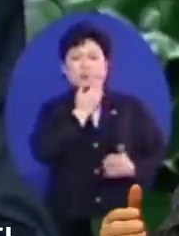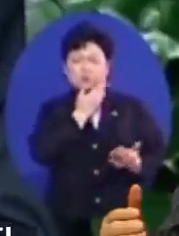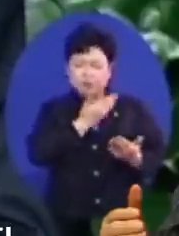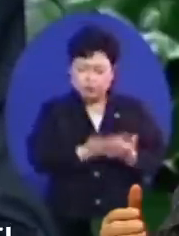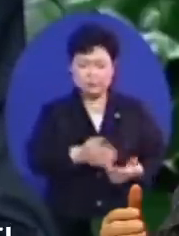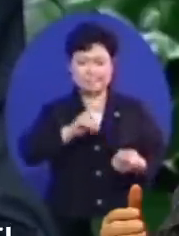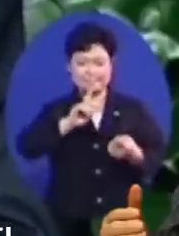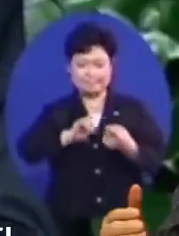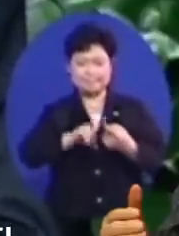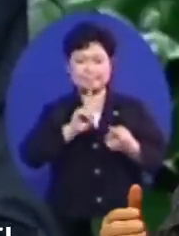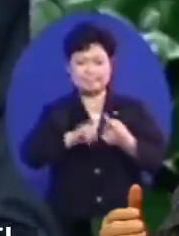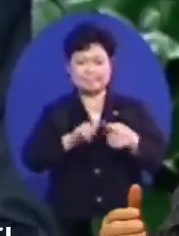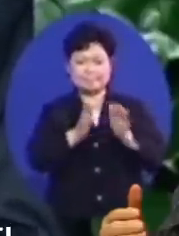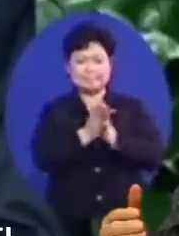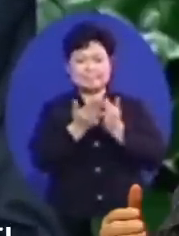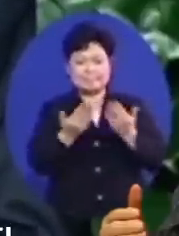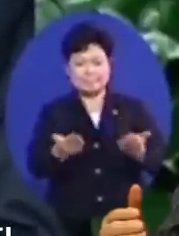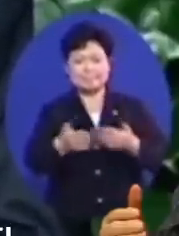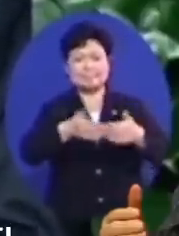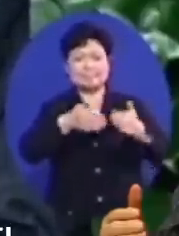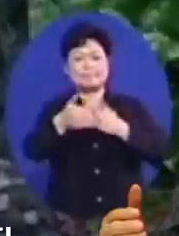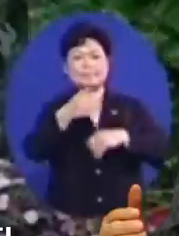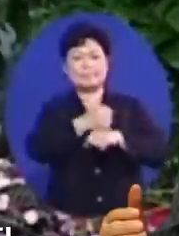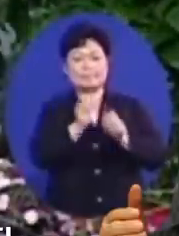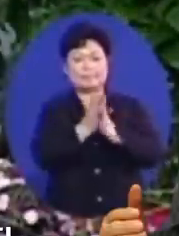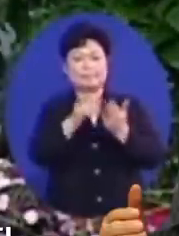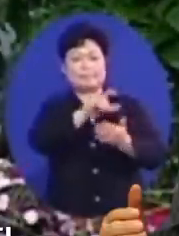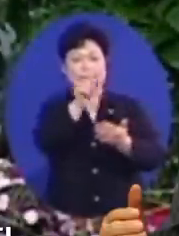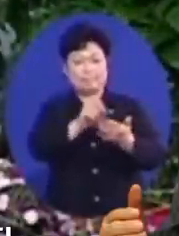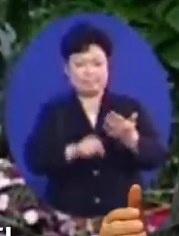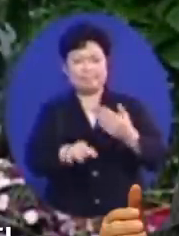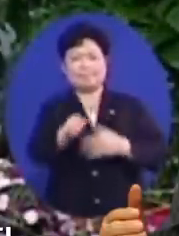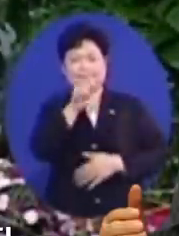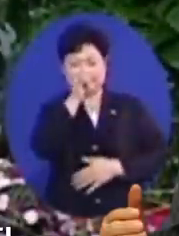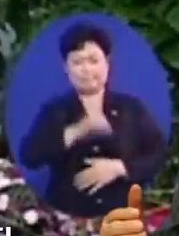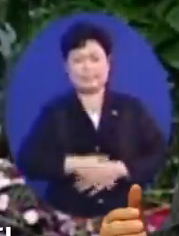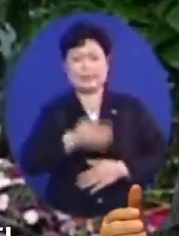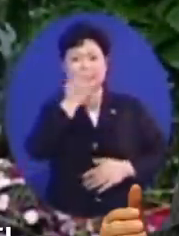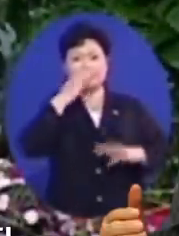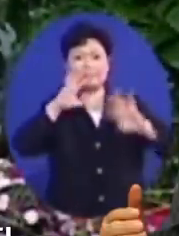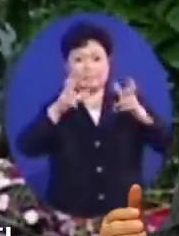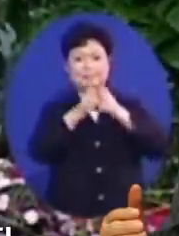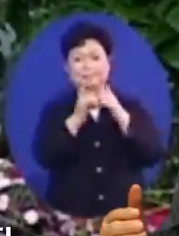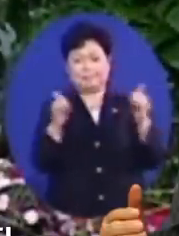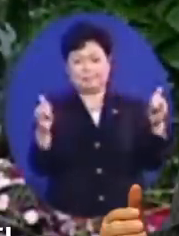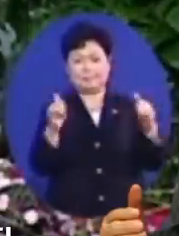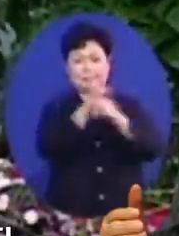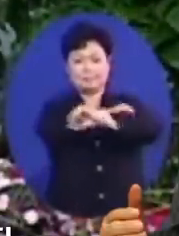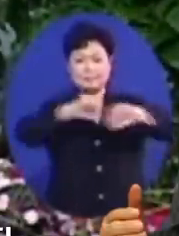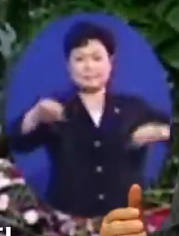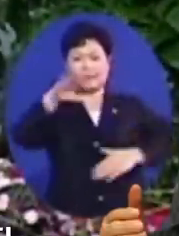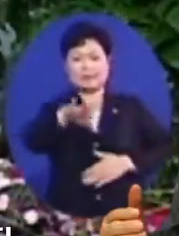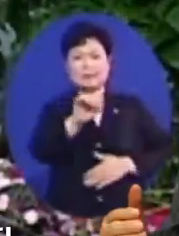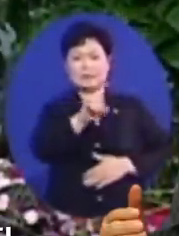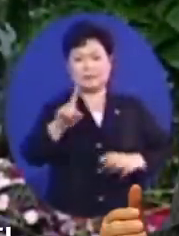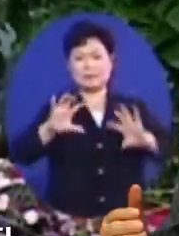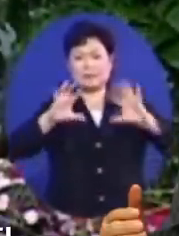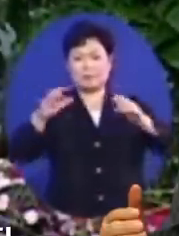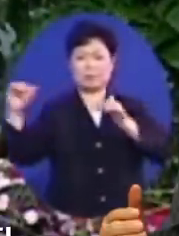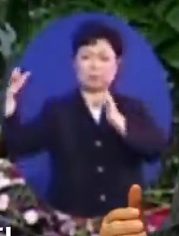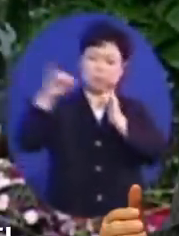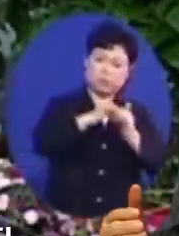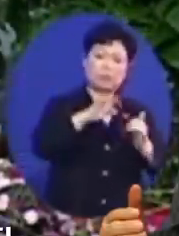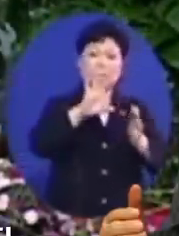것을 그는 실제 생활에 체험했다고 그 책에 기록해 놓은 것입니다. 이스라엘 백성이 광야에서 아말렉의 공격을 받았을